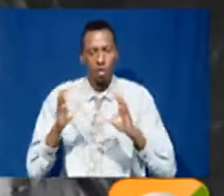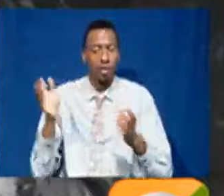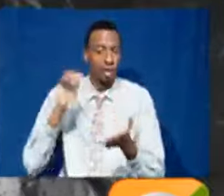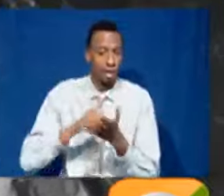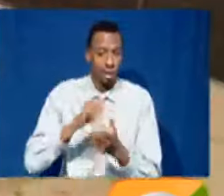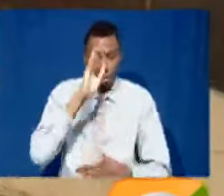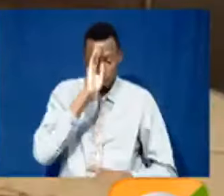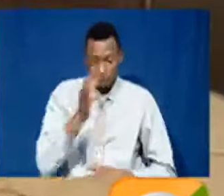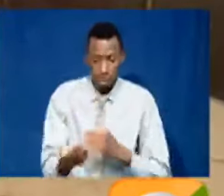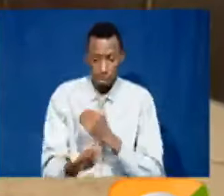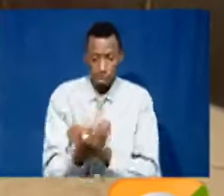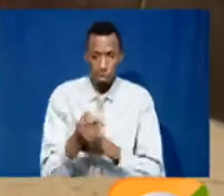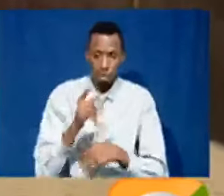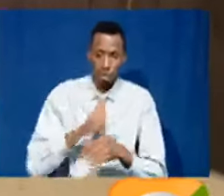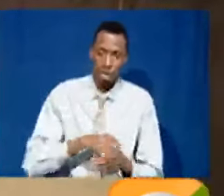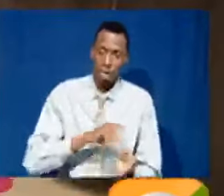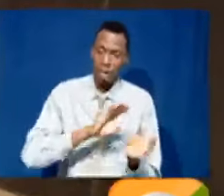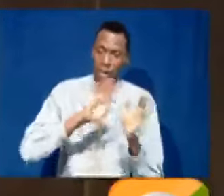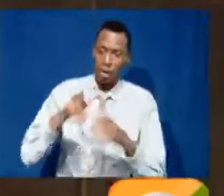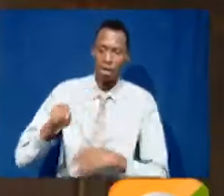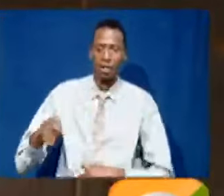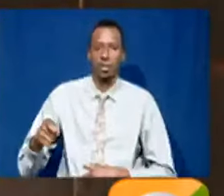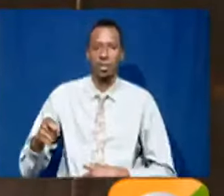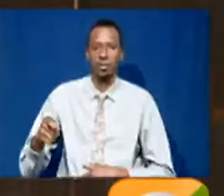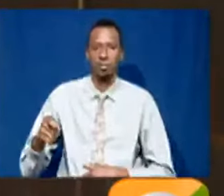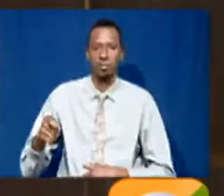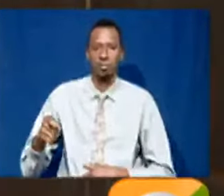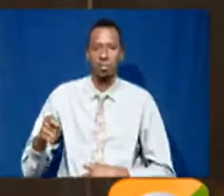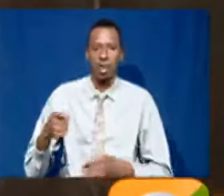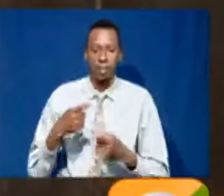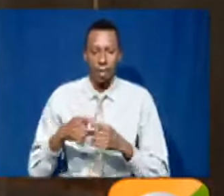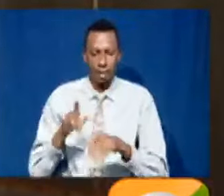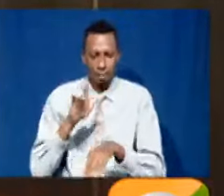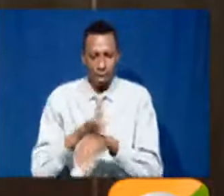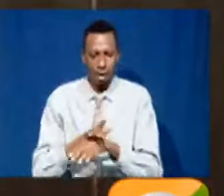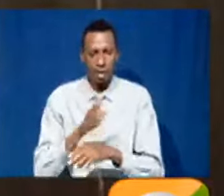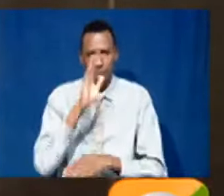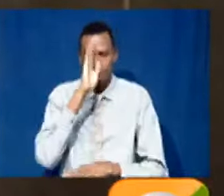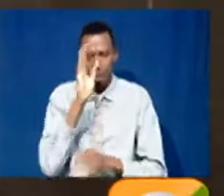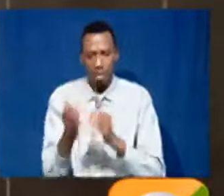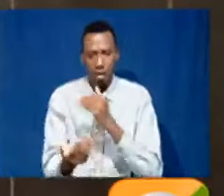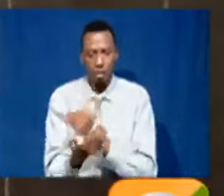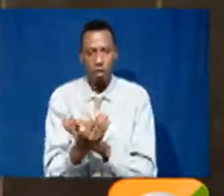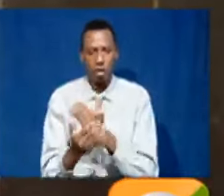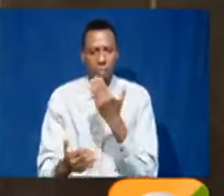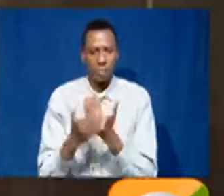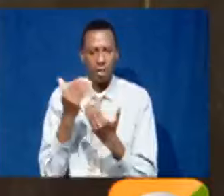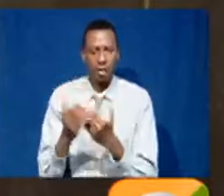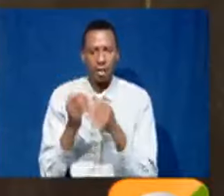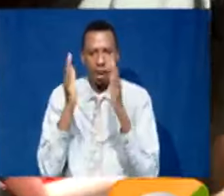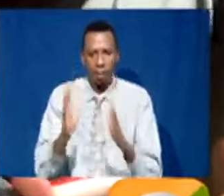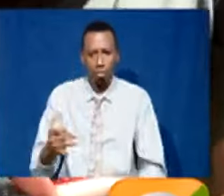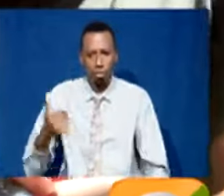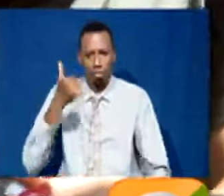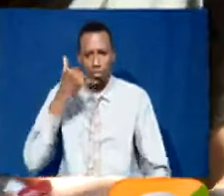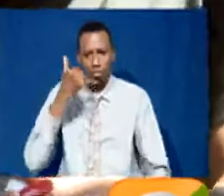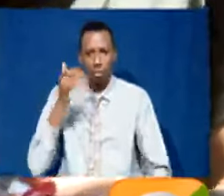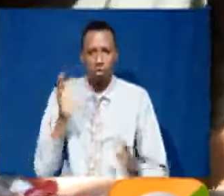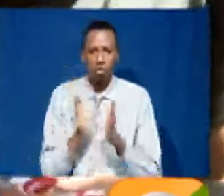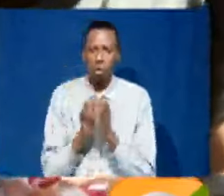returned the keys to the apartment. However, early Sunday morning the caretaker called her with the disturbing news.